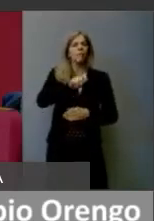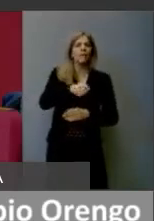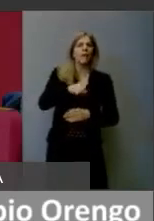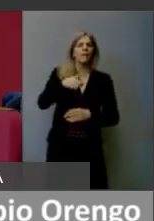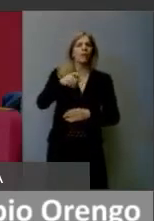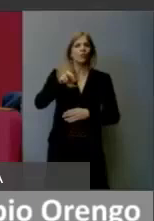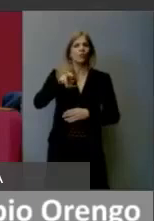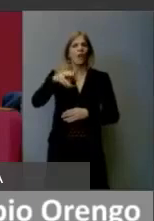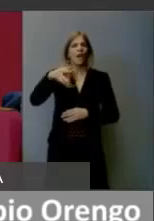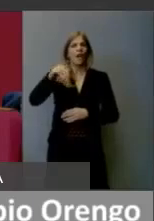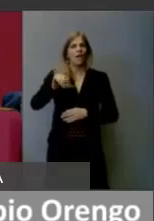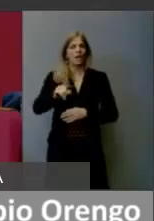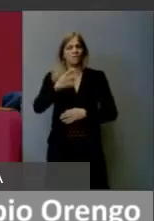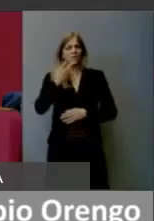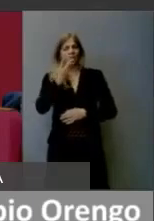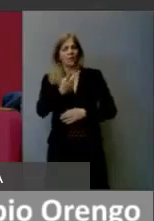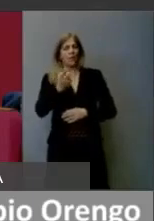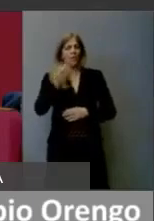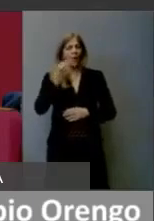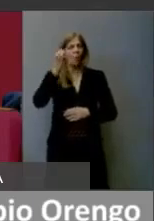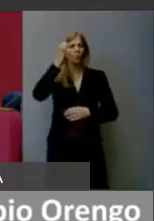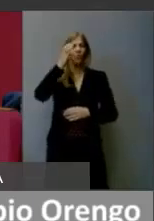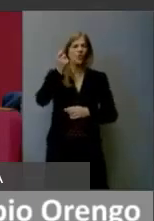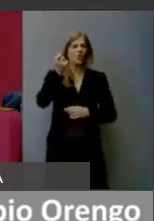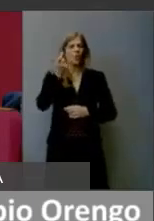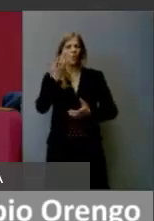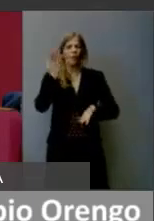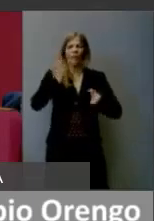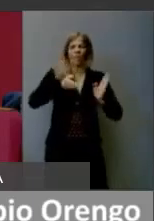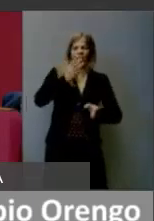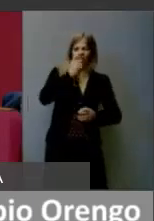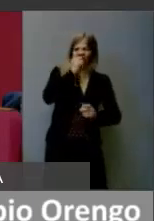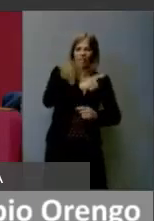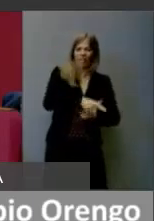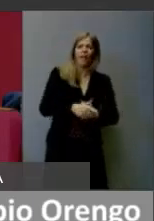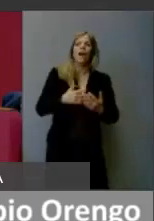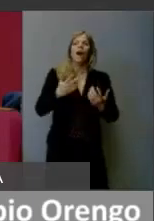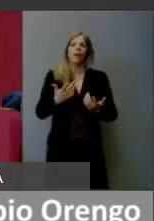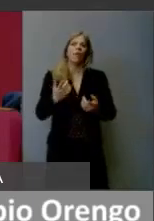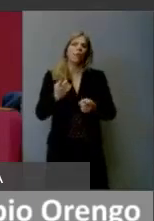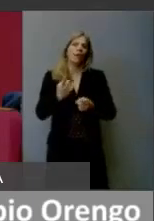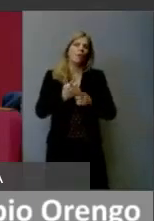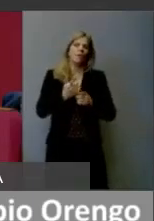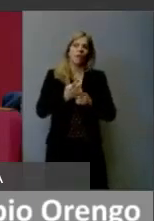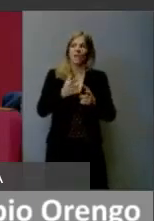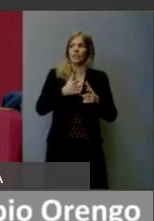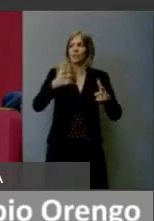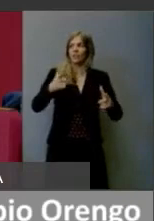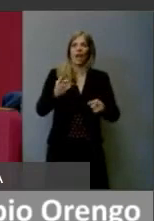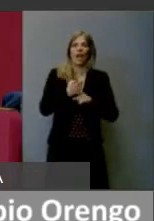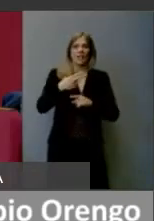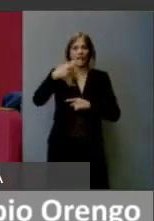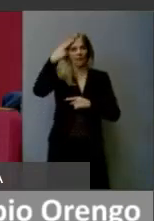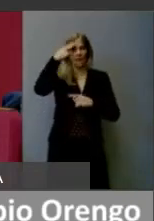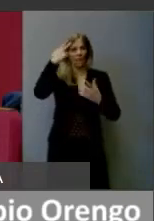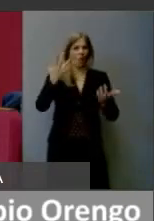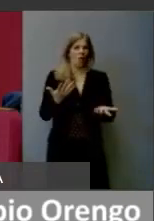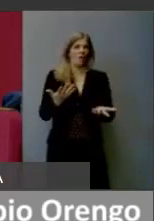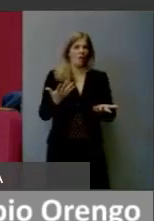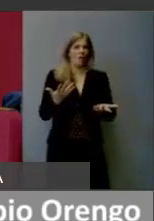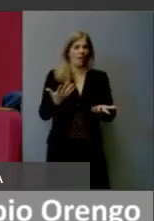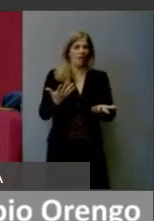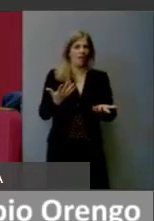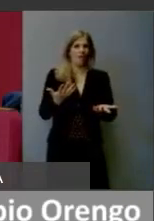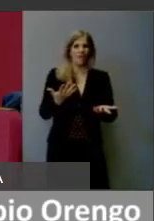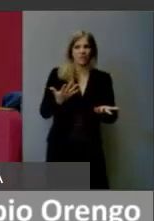definiva un genio un po' maltrattato, come sarebbe stato opportuno naturalmente che la sua città lo ricordasse. Così,